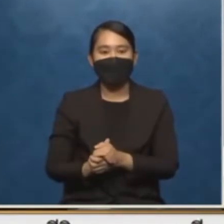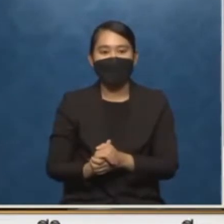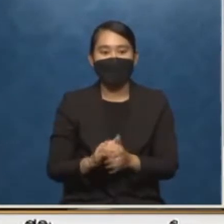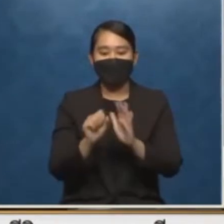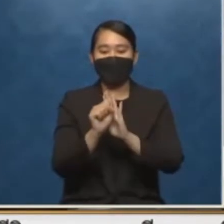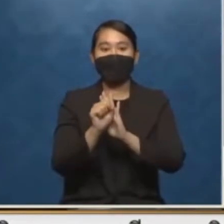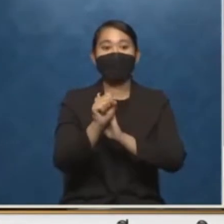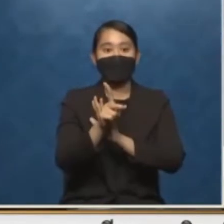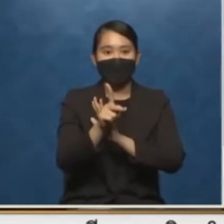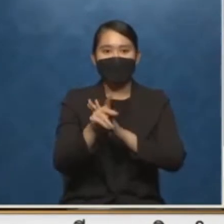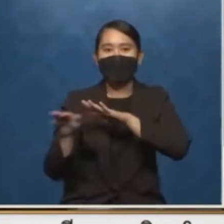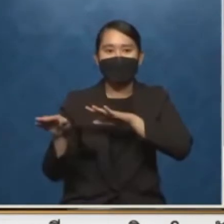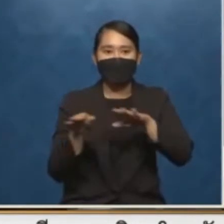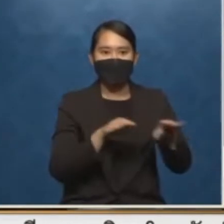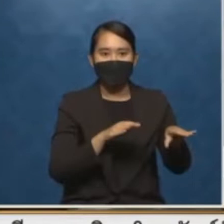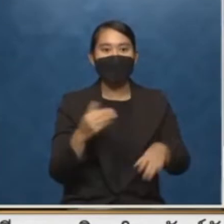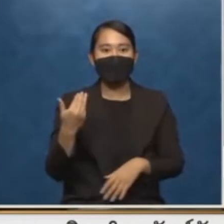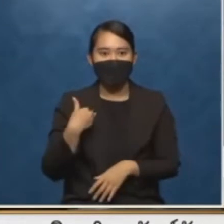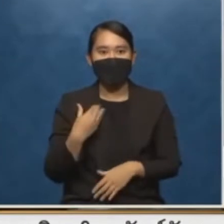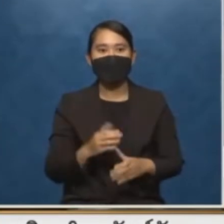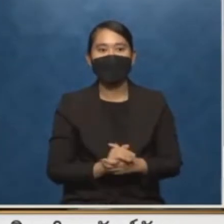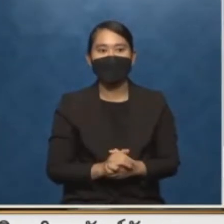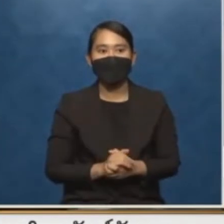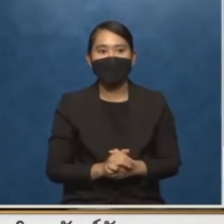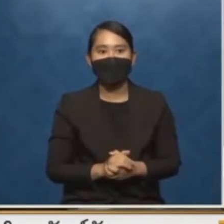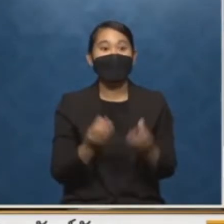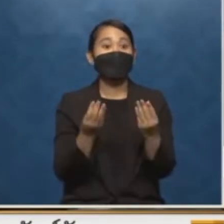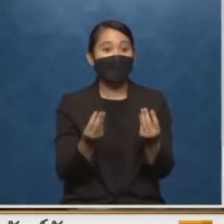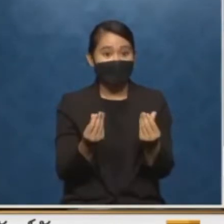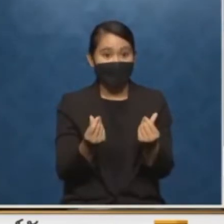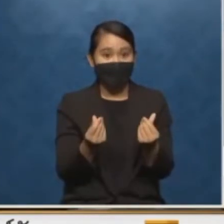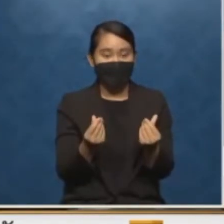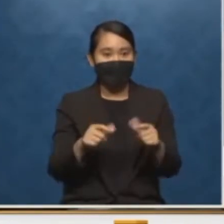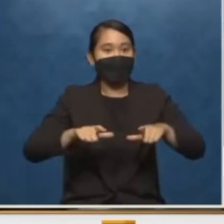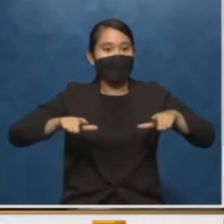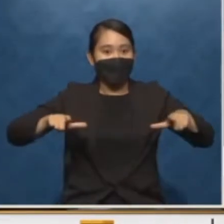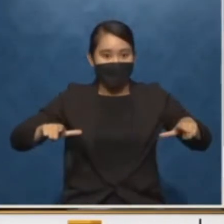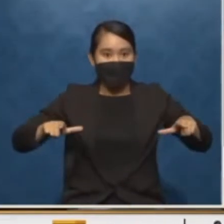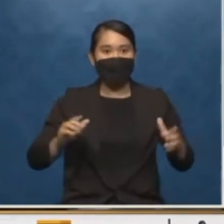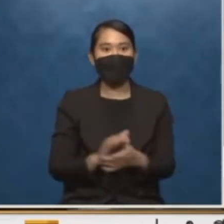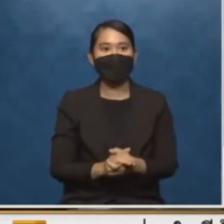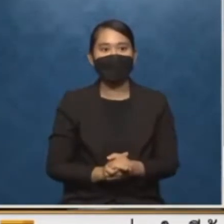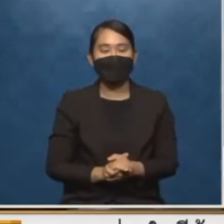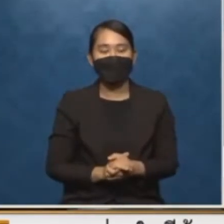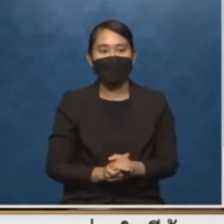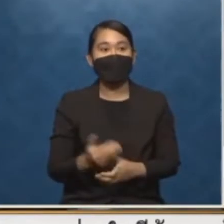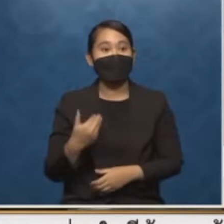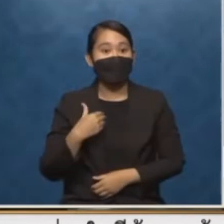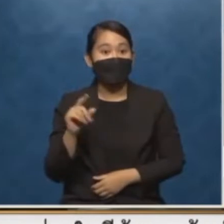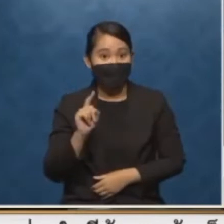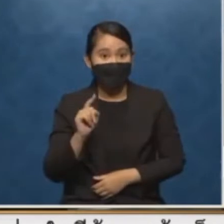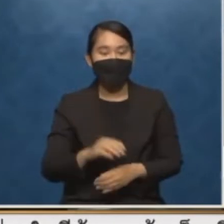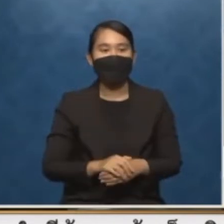ครมีพร้อมโดยเฉพาะสถานที่ซึ่งมีอยู่ในกุสุมานก็ได้ในที่ว่าการ